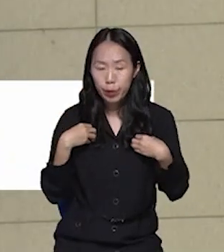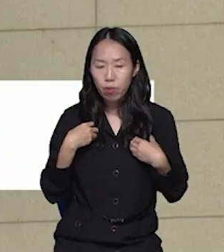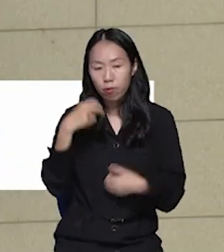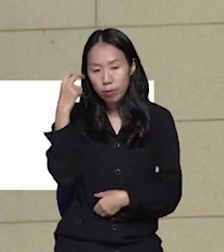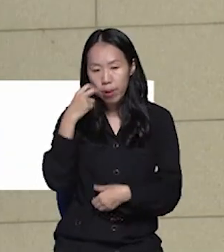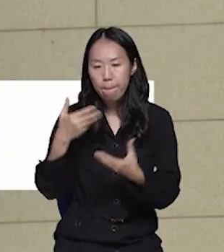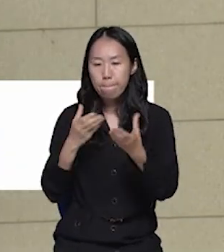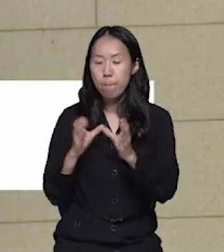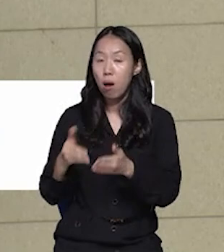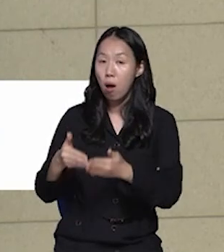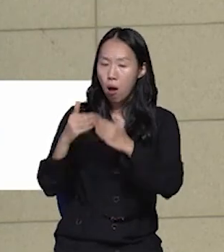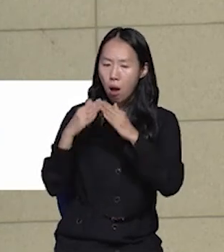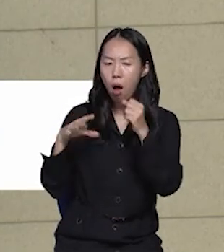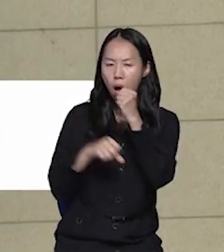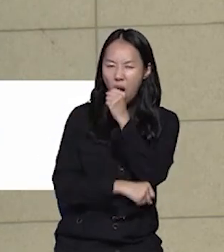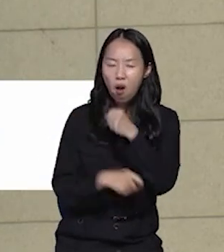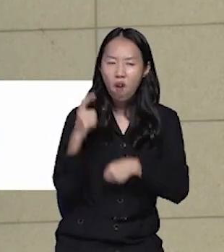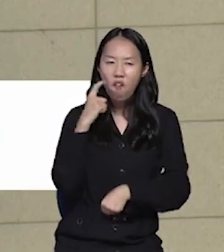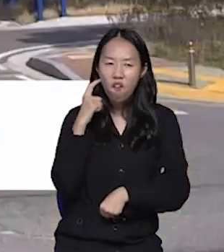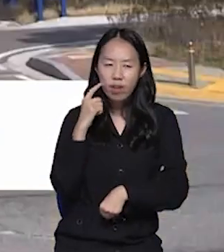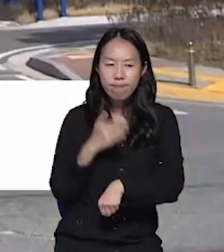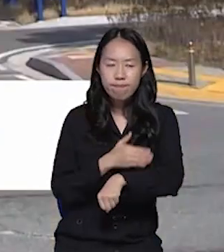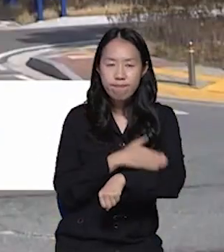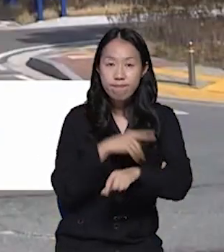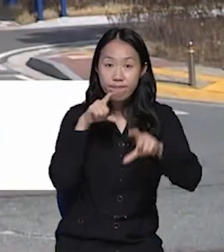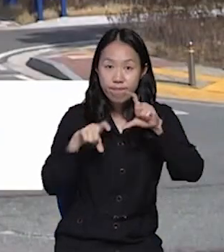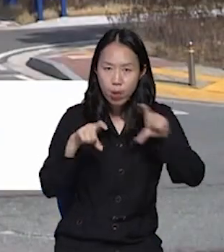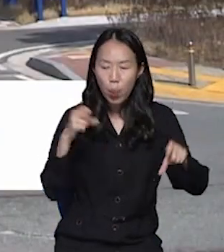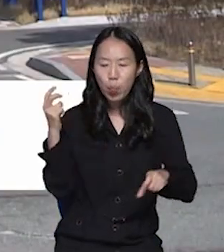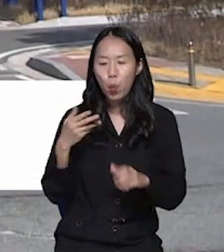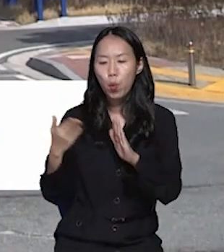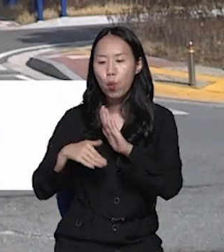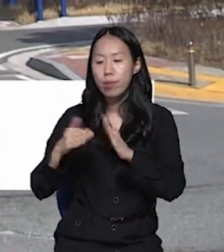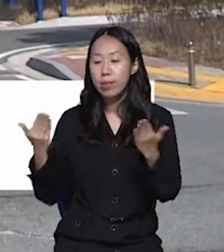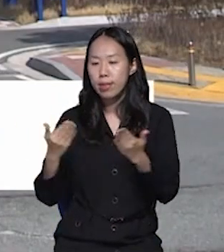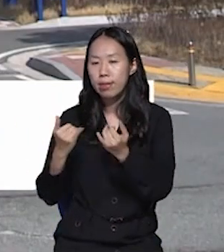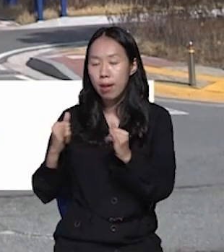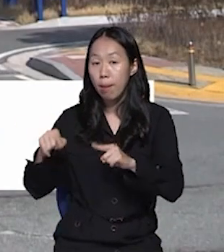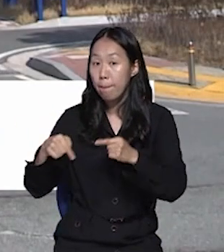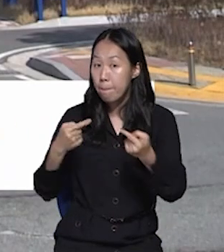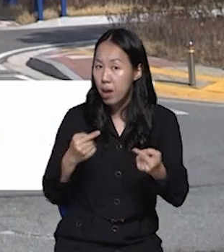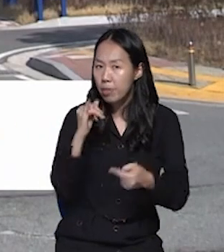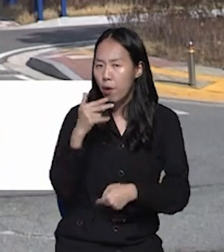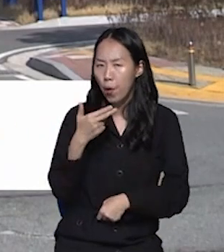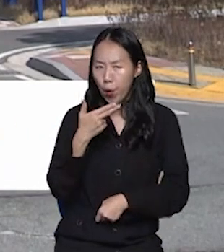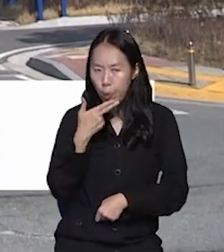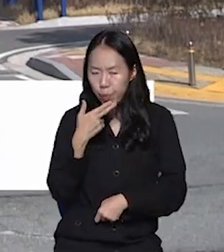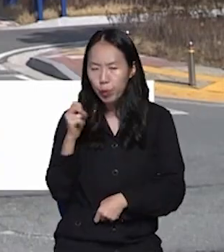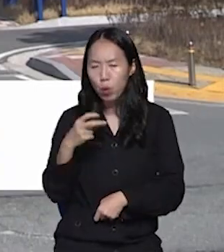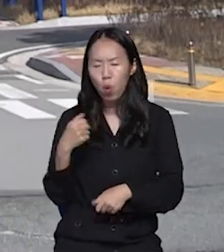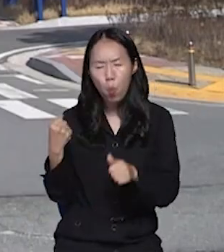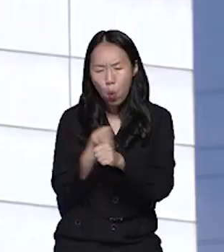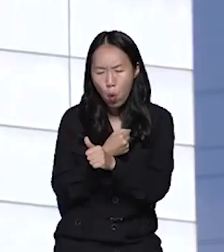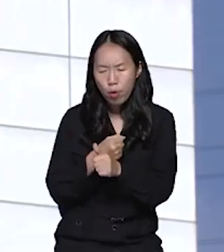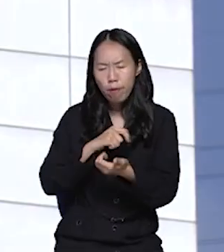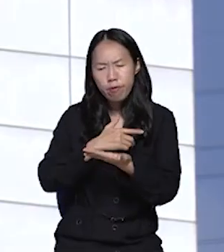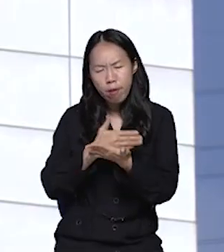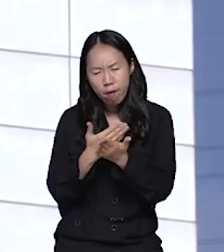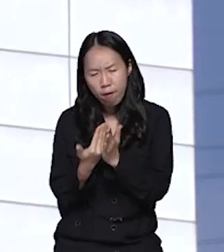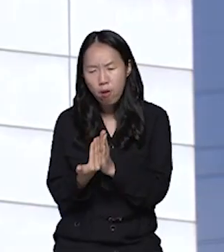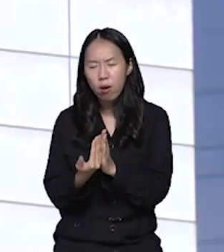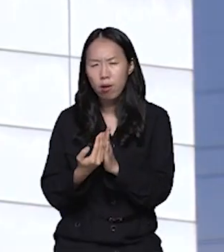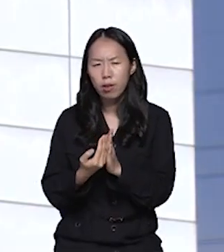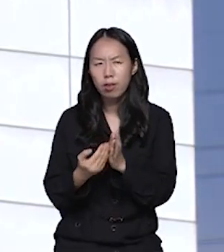을려 금품수수와 허위사실유포 공무원의 선거관여 선거 폭력 불법단체 동원 등 5대 선거